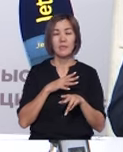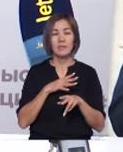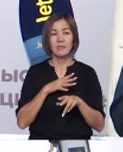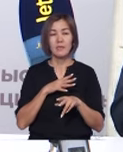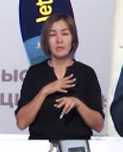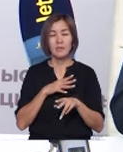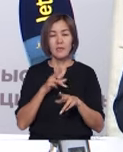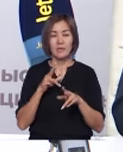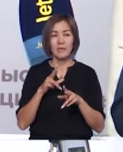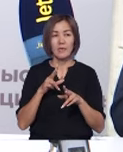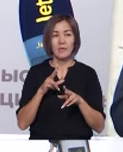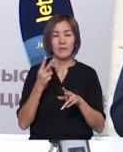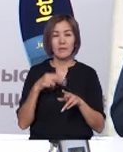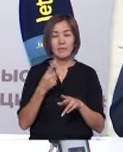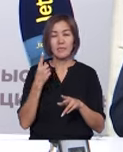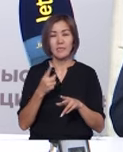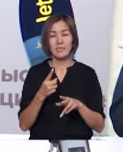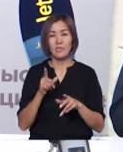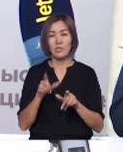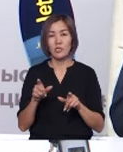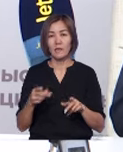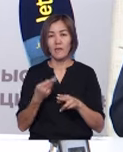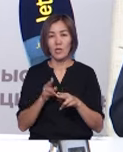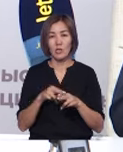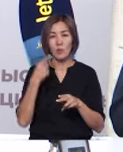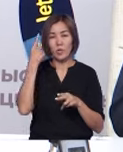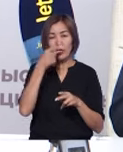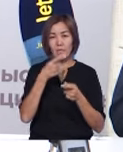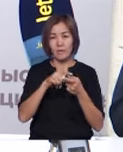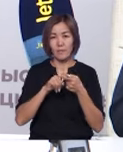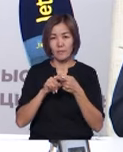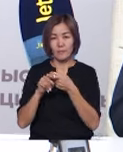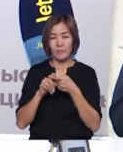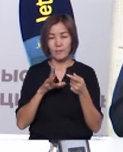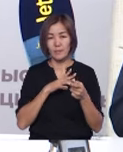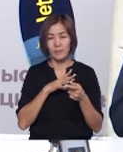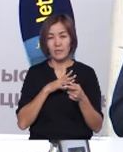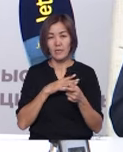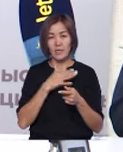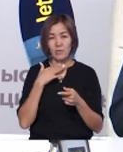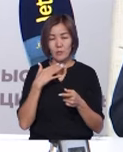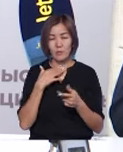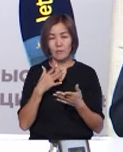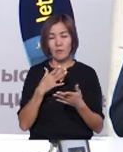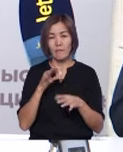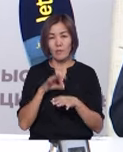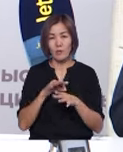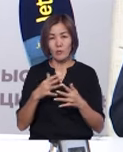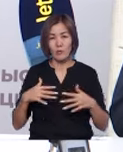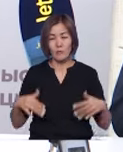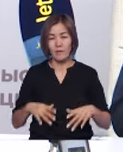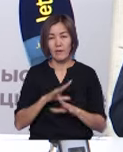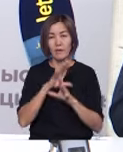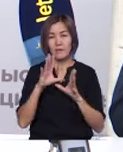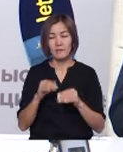частности, определены 21 человек, которые контактировали при убое мяса животного больного. Все они